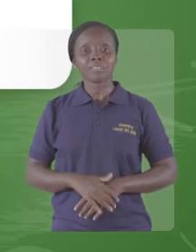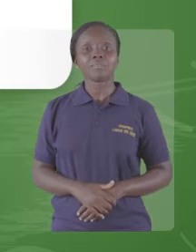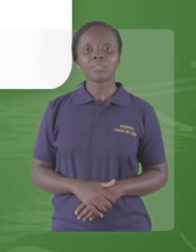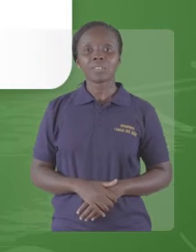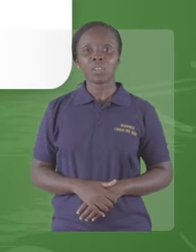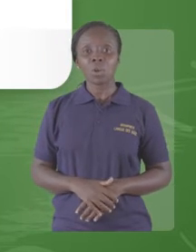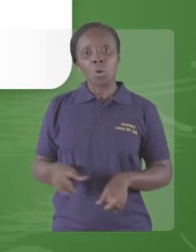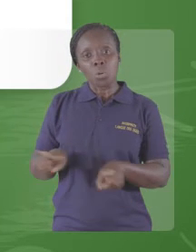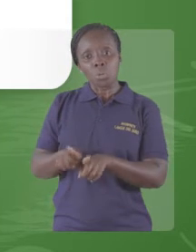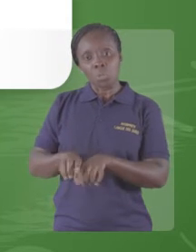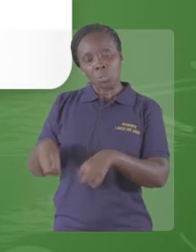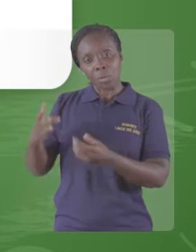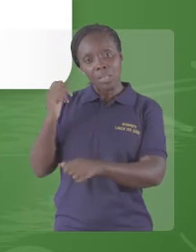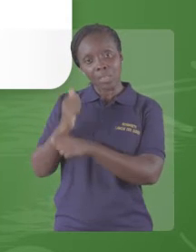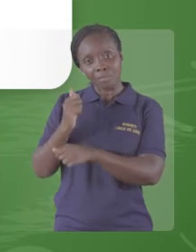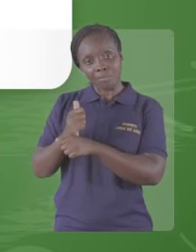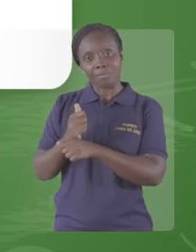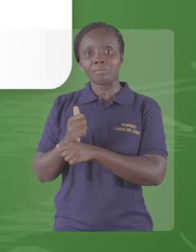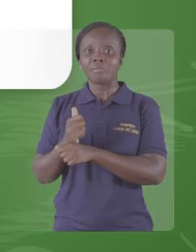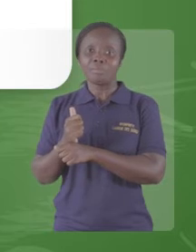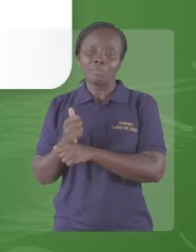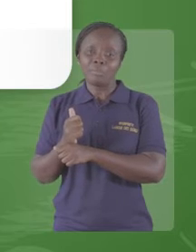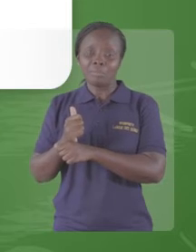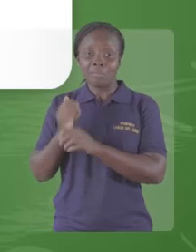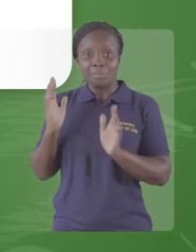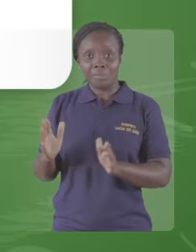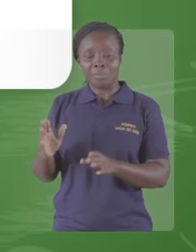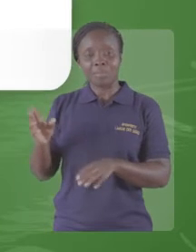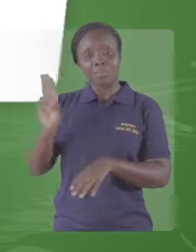à ceux qui travaillent dans le secteur du bois.